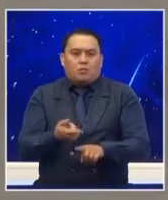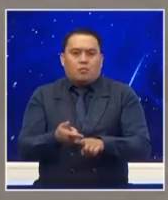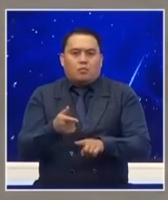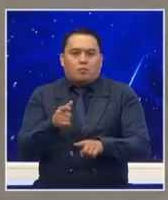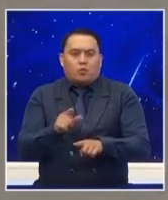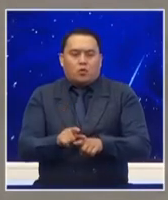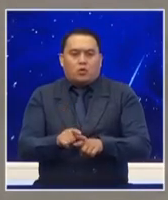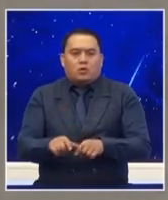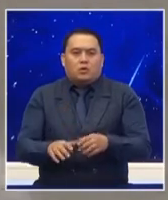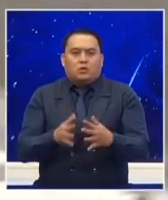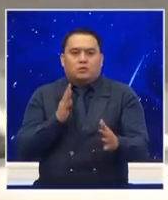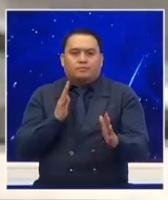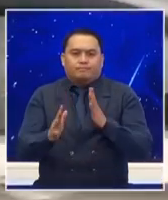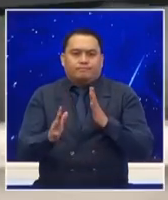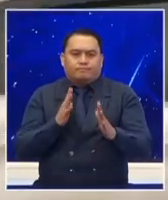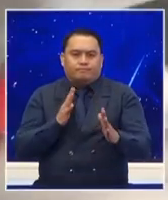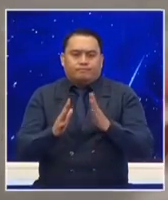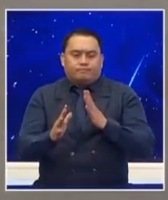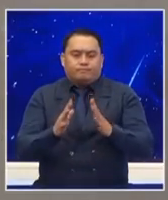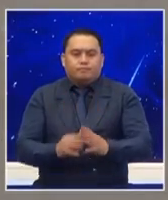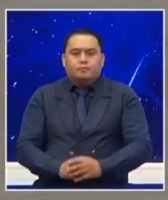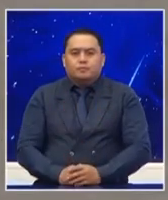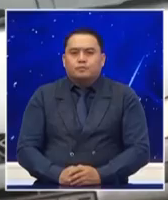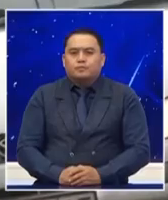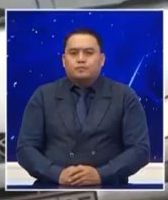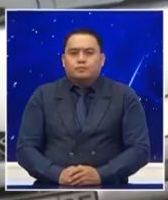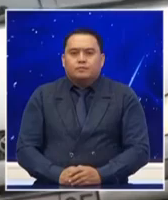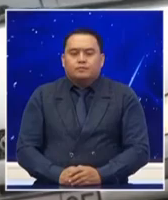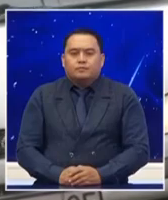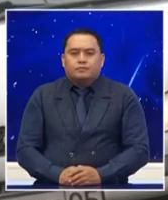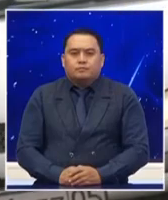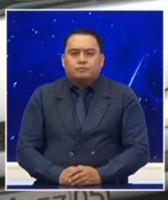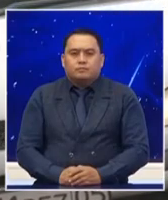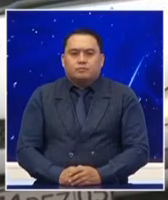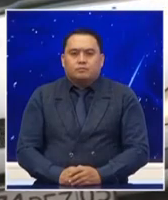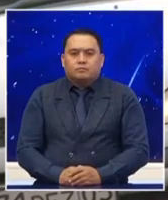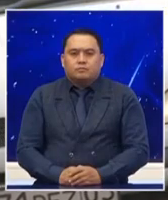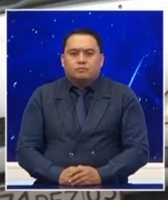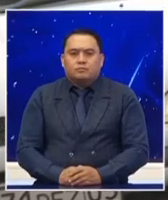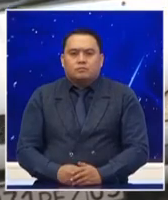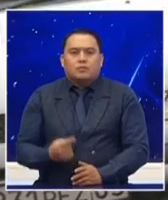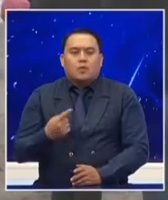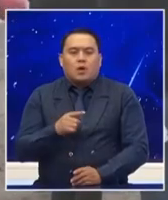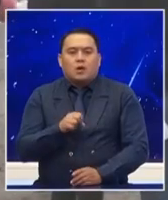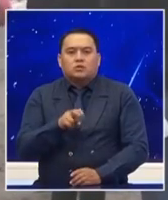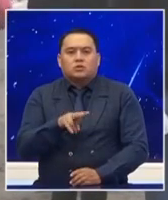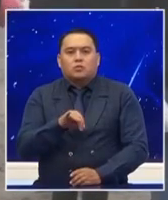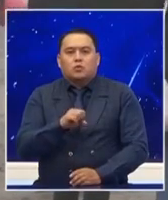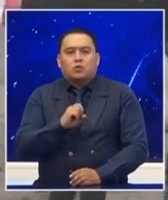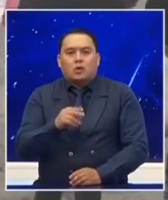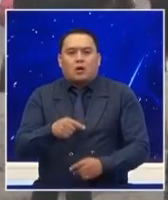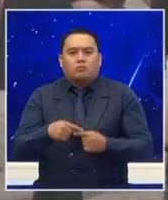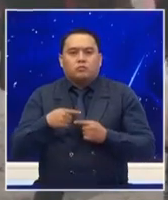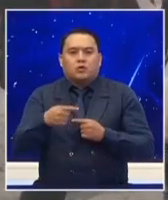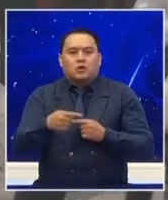жерде ағы-жыға кептеліс орнайды. Бұл кептеліс неге орнайды дейсіз ғой? Ашшыбұлаққа қарай созылып